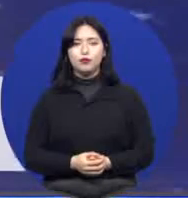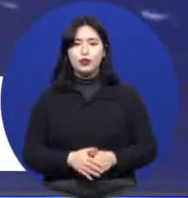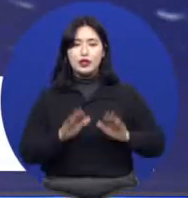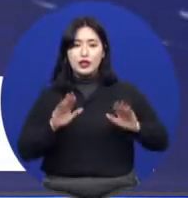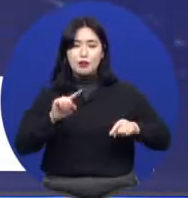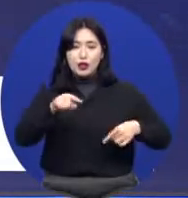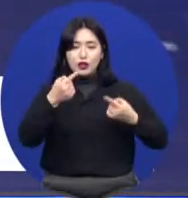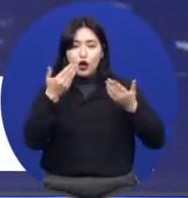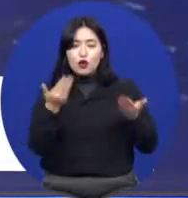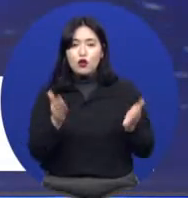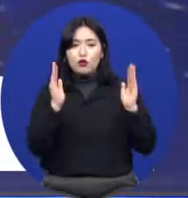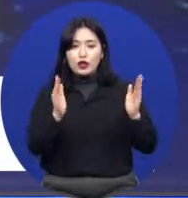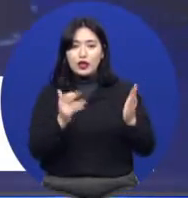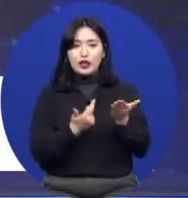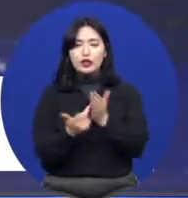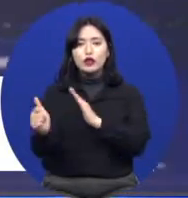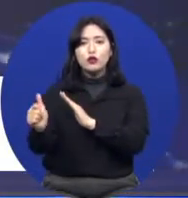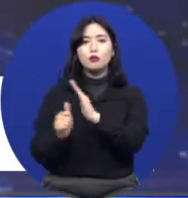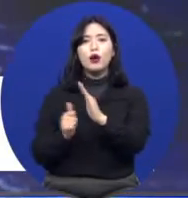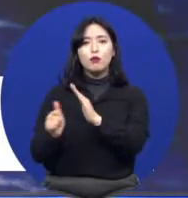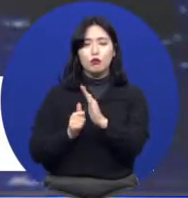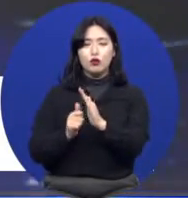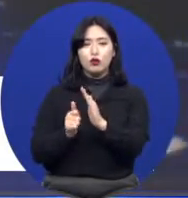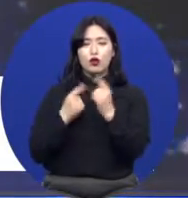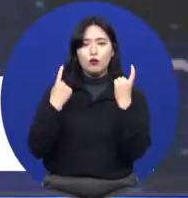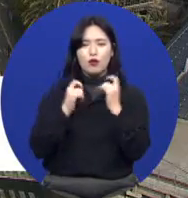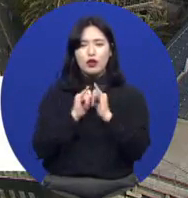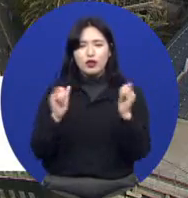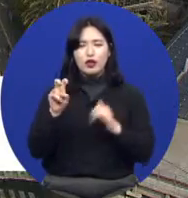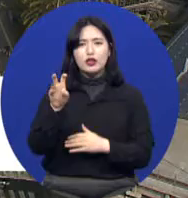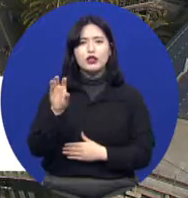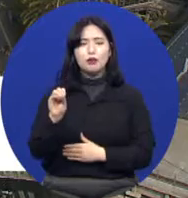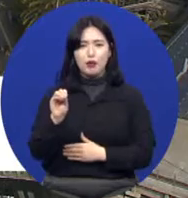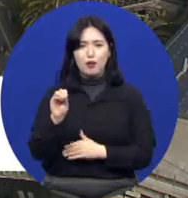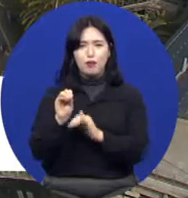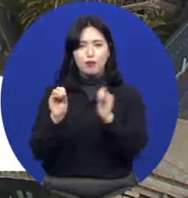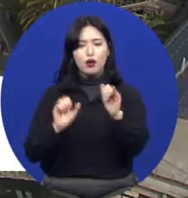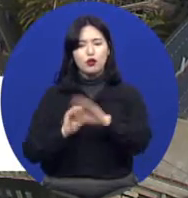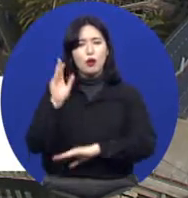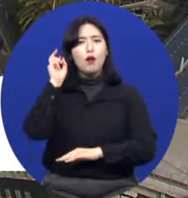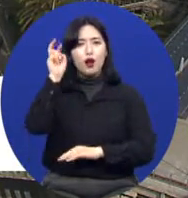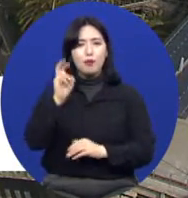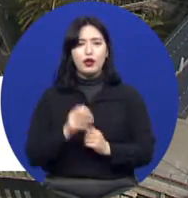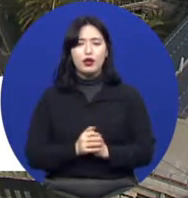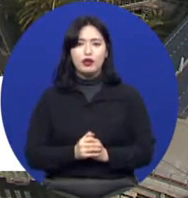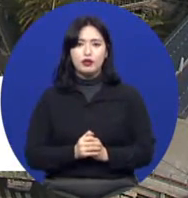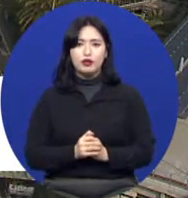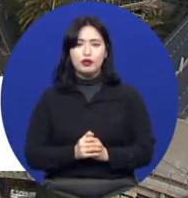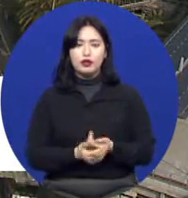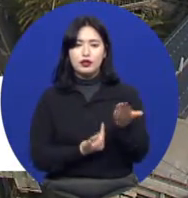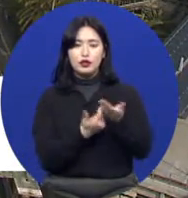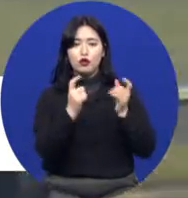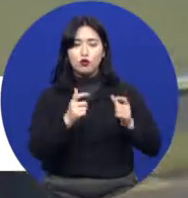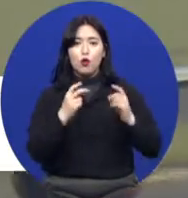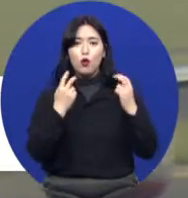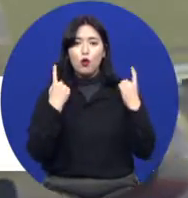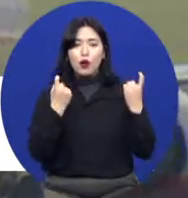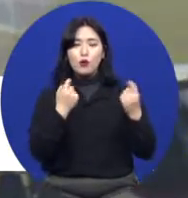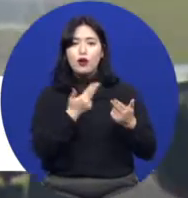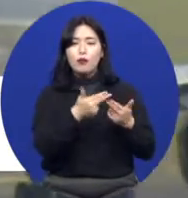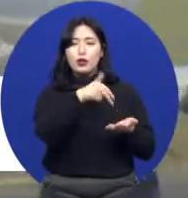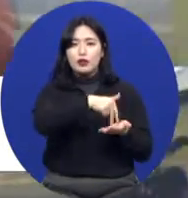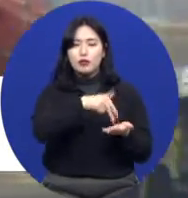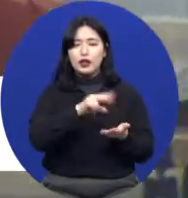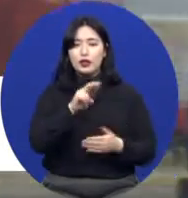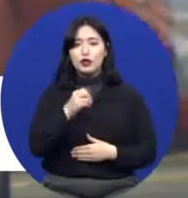이번 설 연휴 기간 제주를 찾는 관광객이 20만 명이 넘을 것으로 예측됐습니다. 제주도 관광협회는